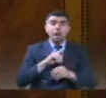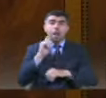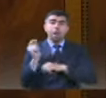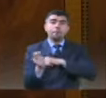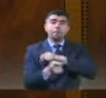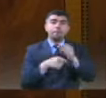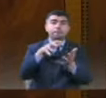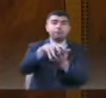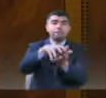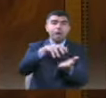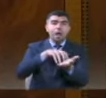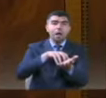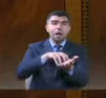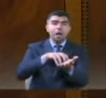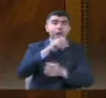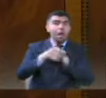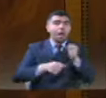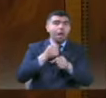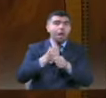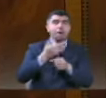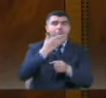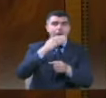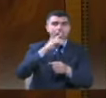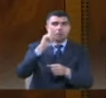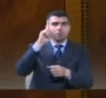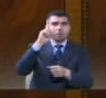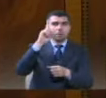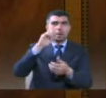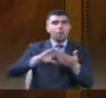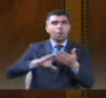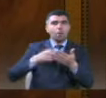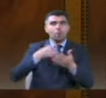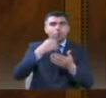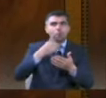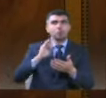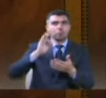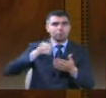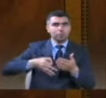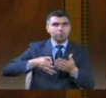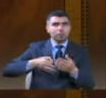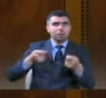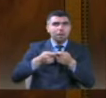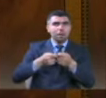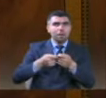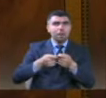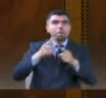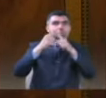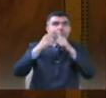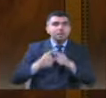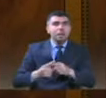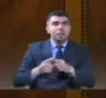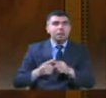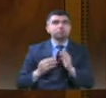جات مزيانه، راه بطبيعه الحال تمناو على ان التدبير ديالها يكون في الحكومه يكون في مستوى باش رجعت كذلك